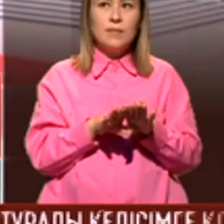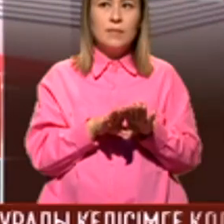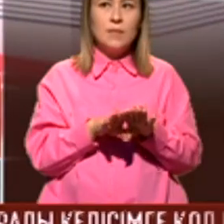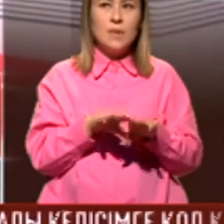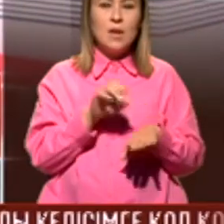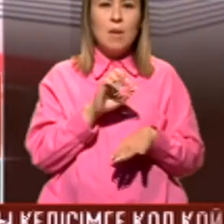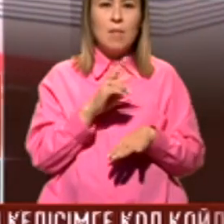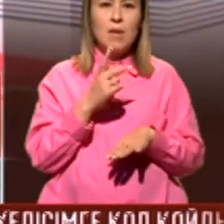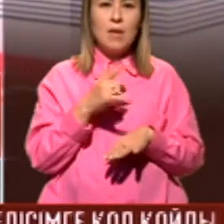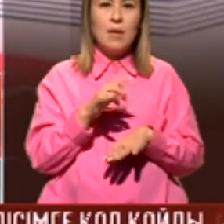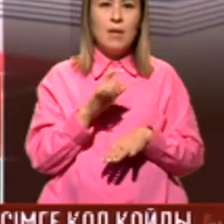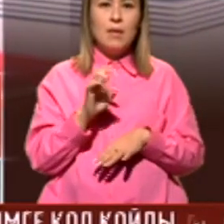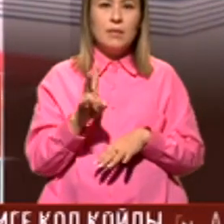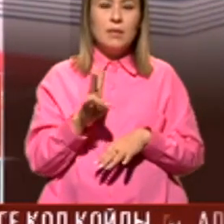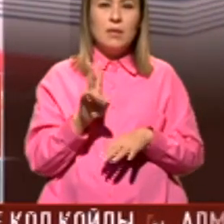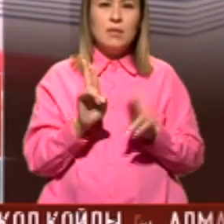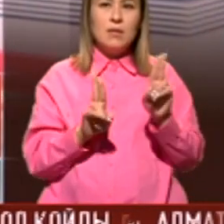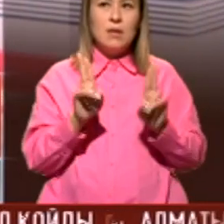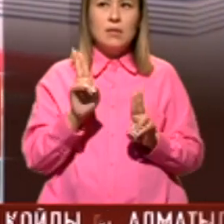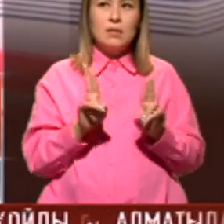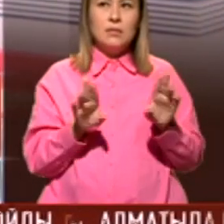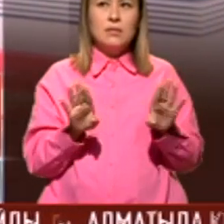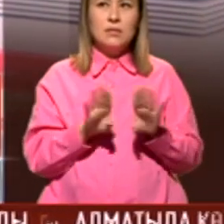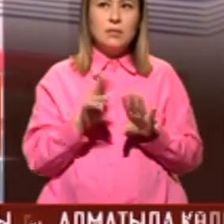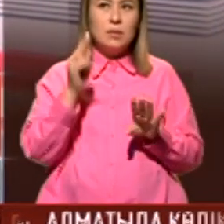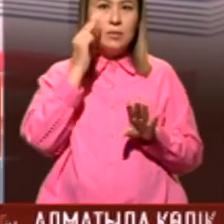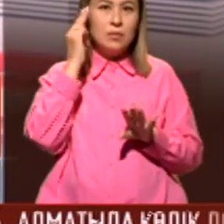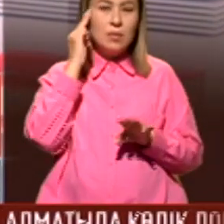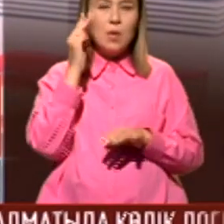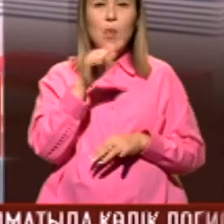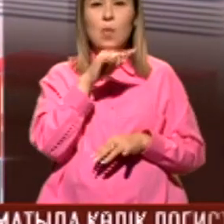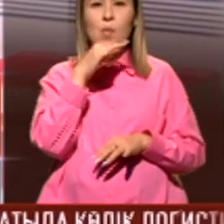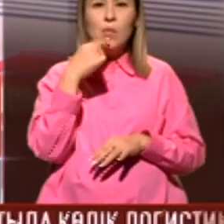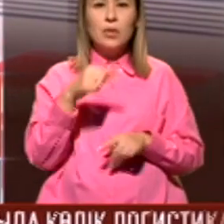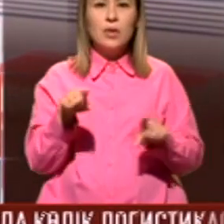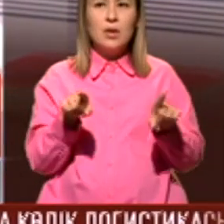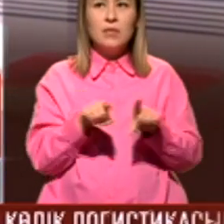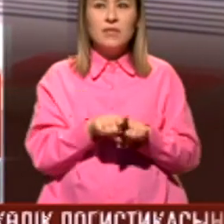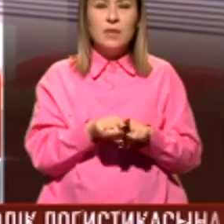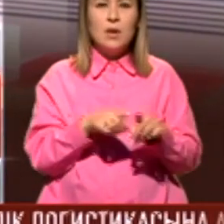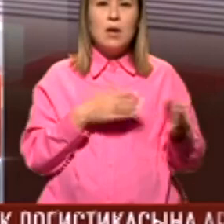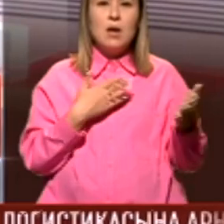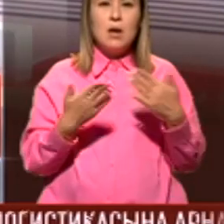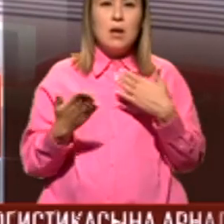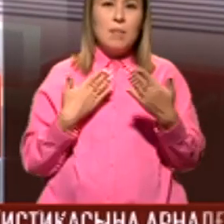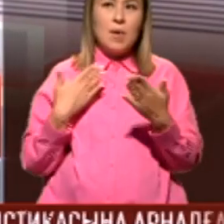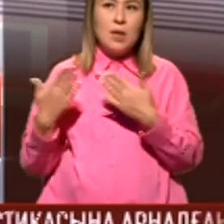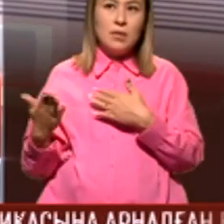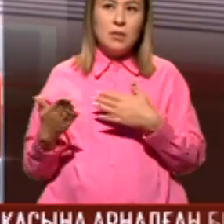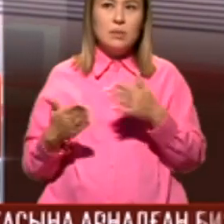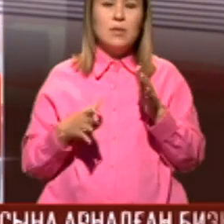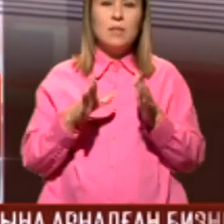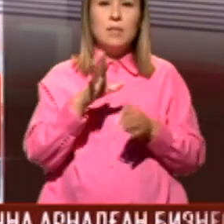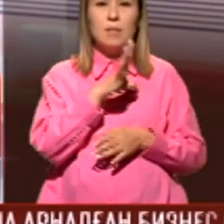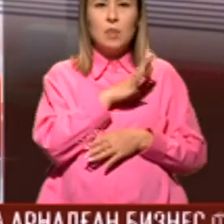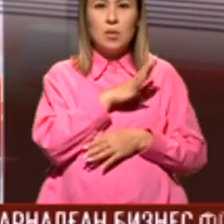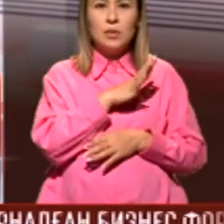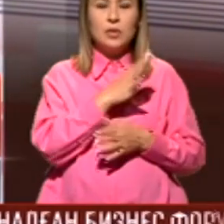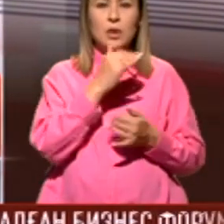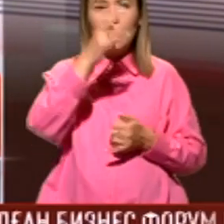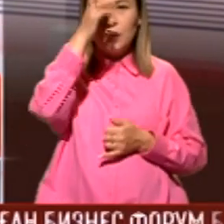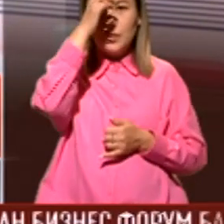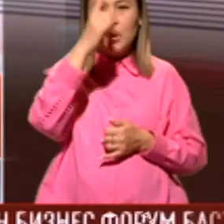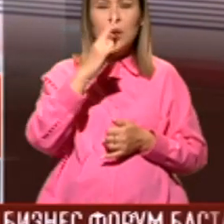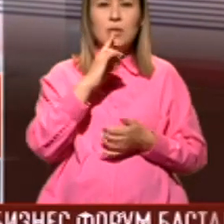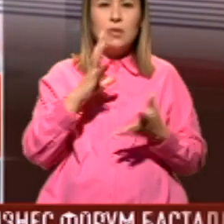Абылай ханның тактикасы Қытай мен де орыстар мен де бірдей жақсы қарым-қатынаста болған және де түркі